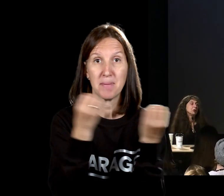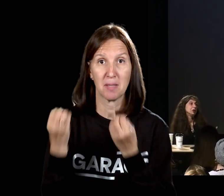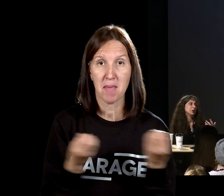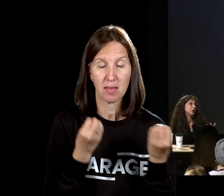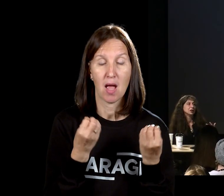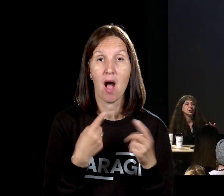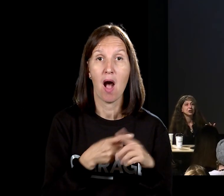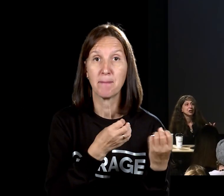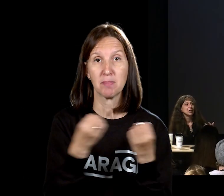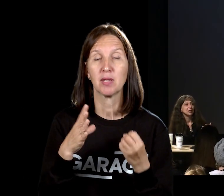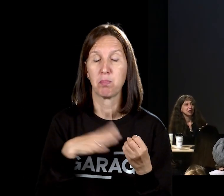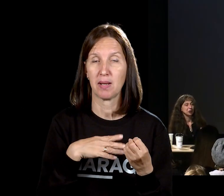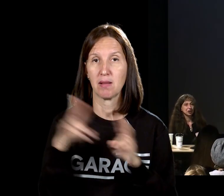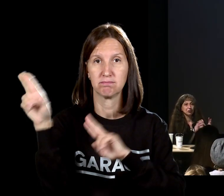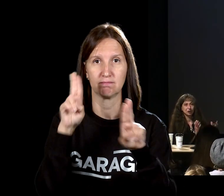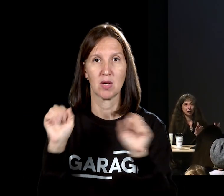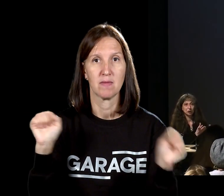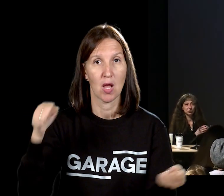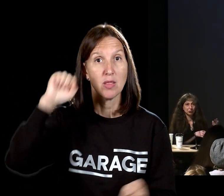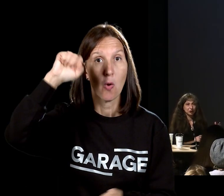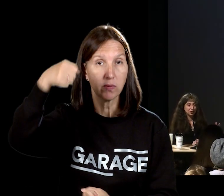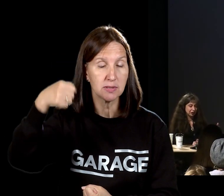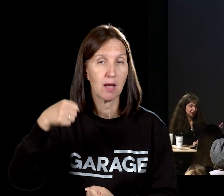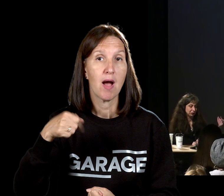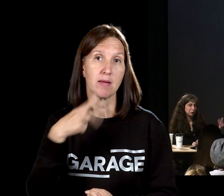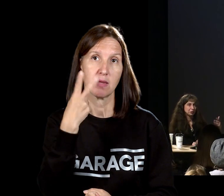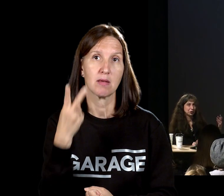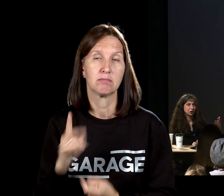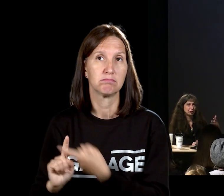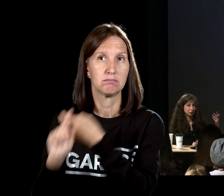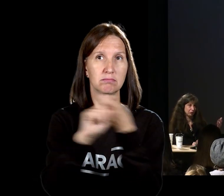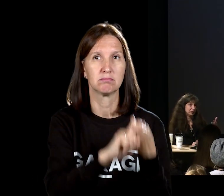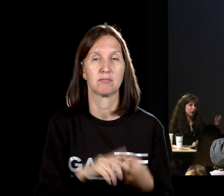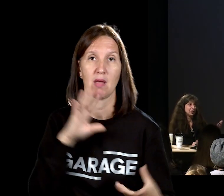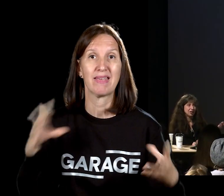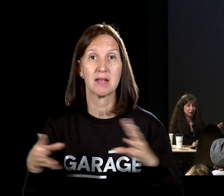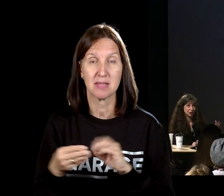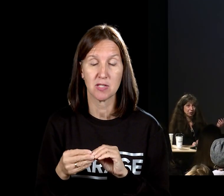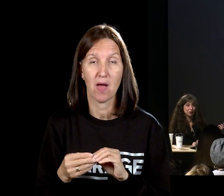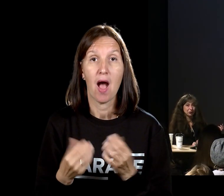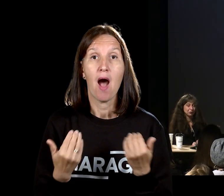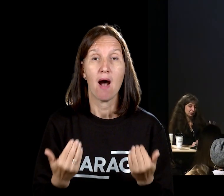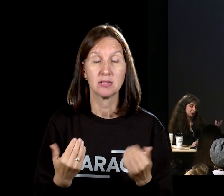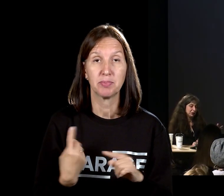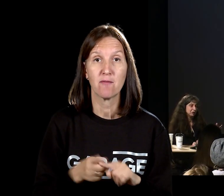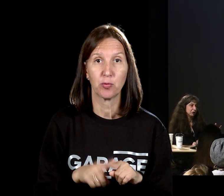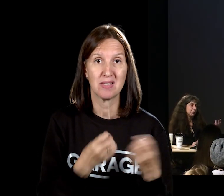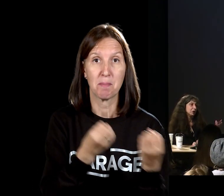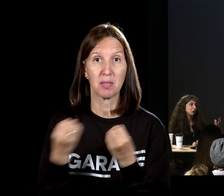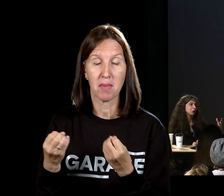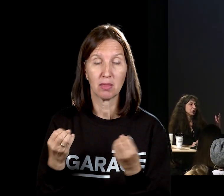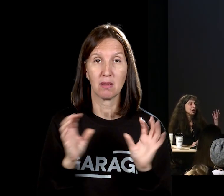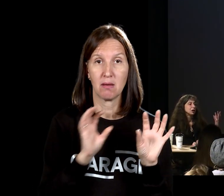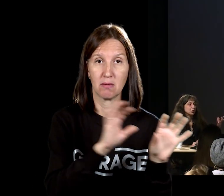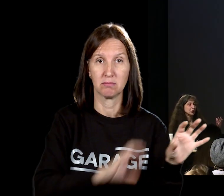этого существовали на холстах и образовывали некое единство, теперь превращается в взвесь реальных фрагментов, да, вот этот фрагментированный